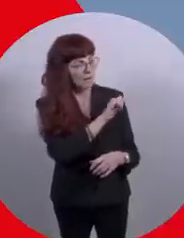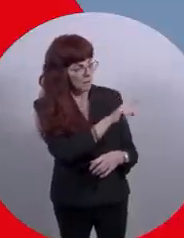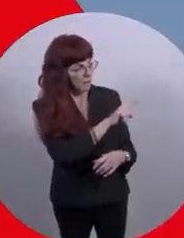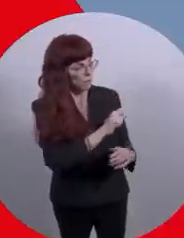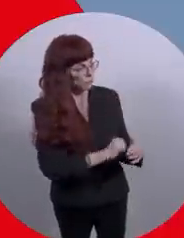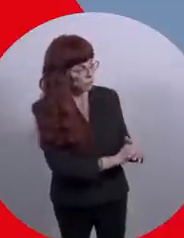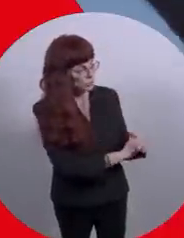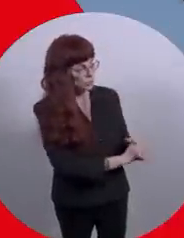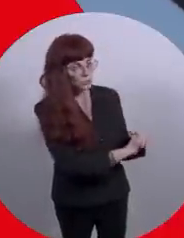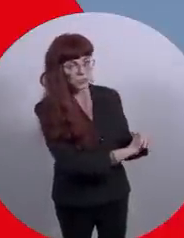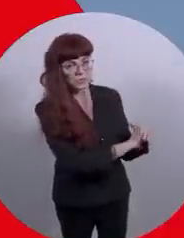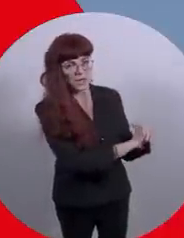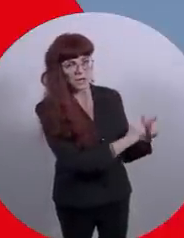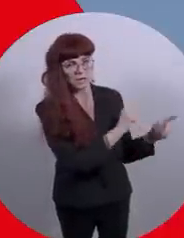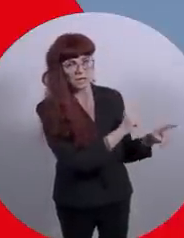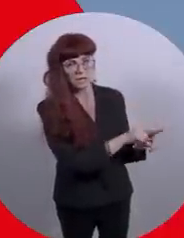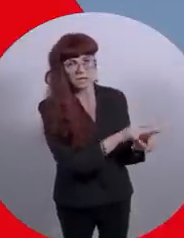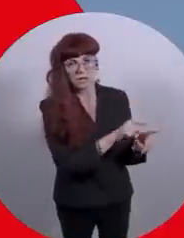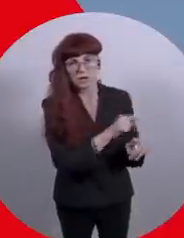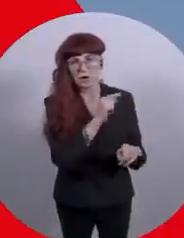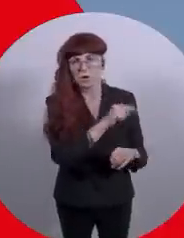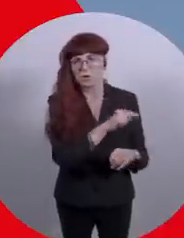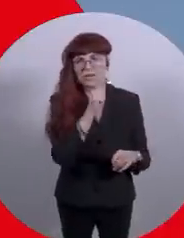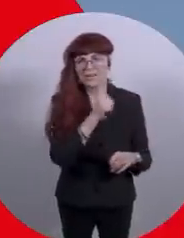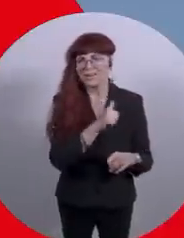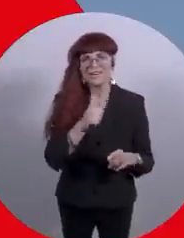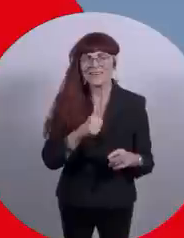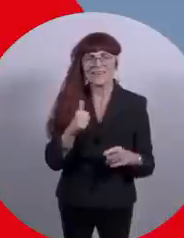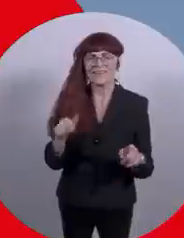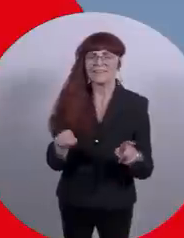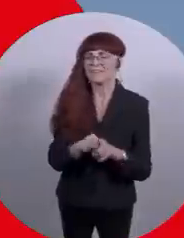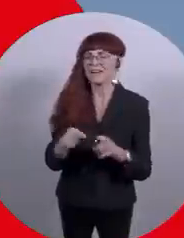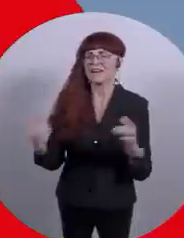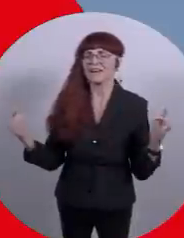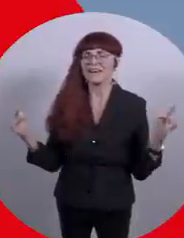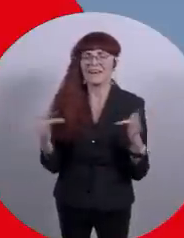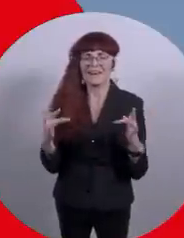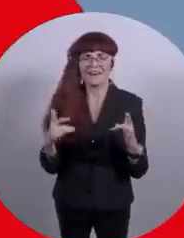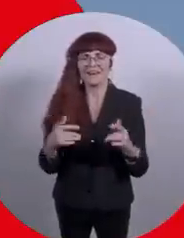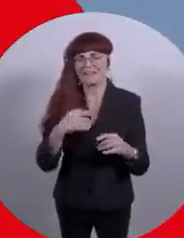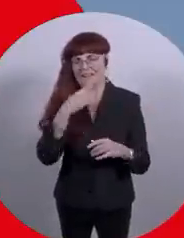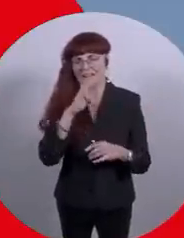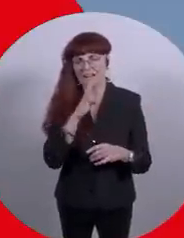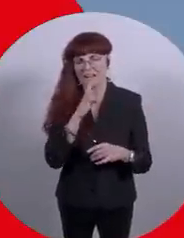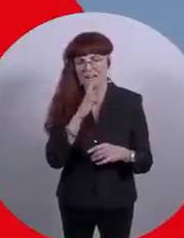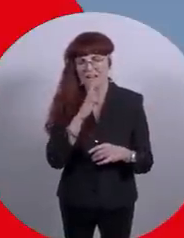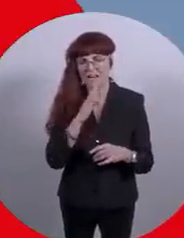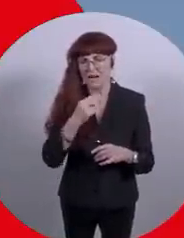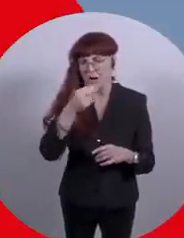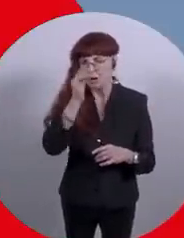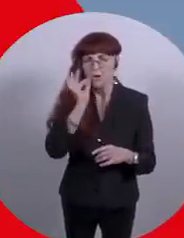jeder hat eine heraus und Wert Julie her eine Gegenrede halten weil ich sie für eine der größten PolitikerInnen dieses Landes halten